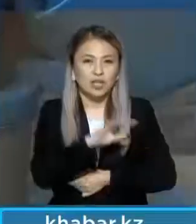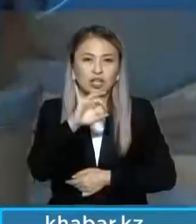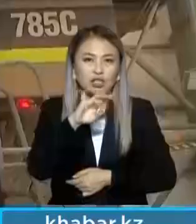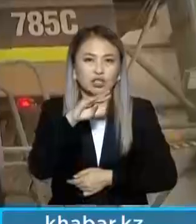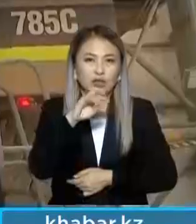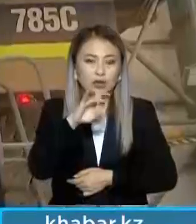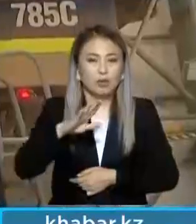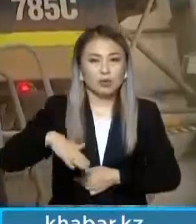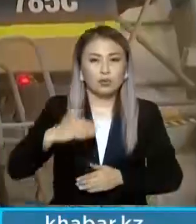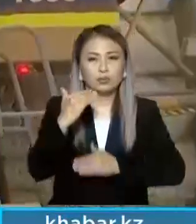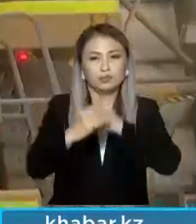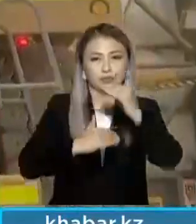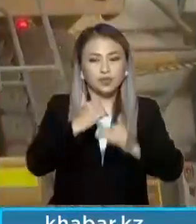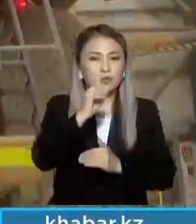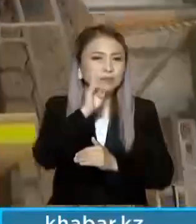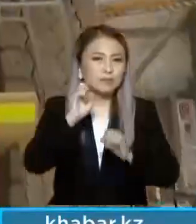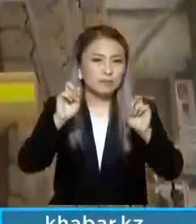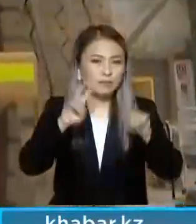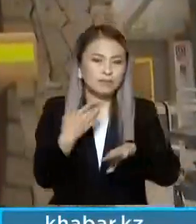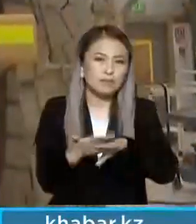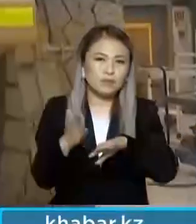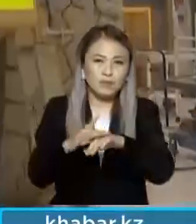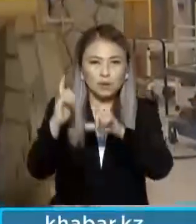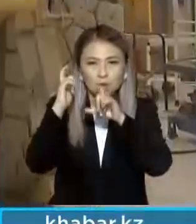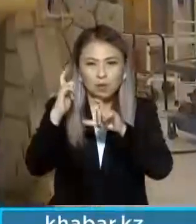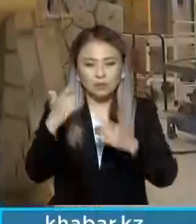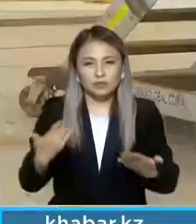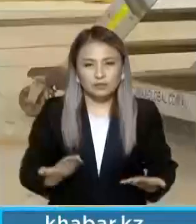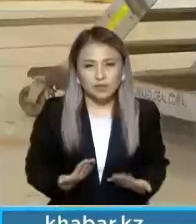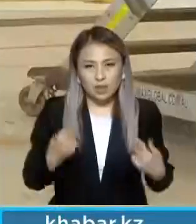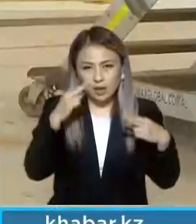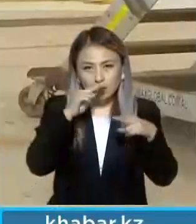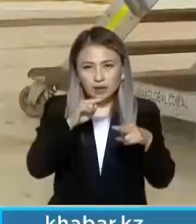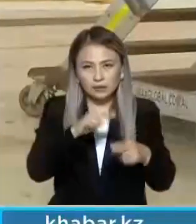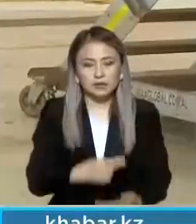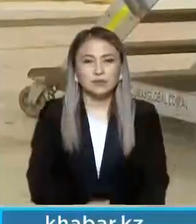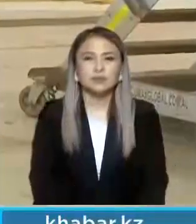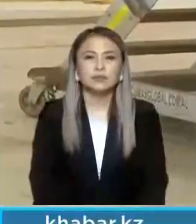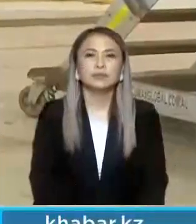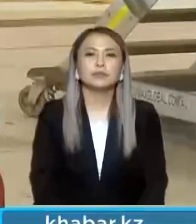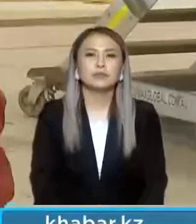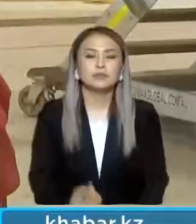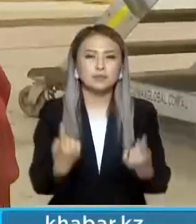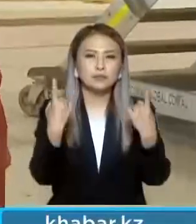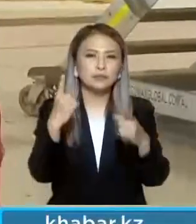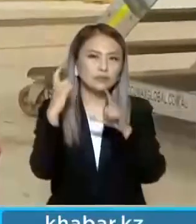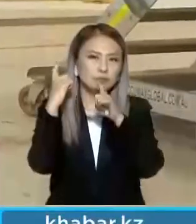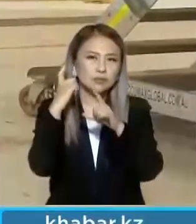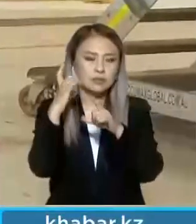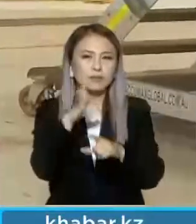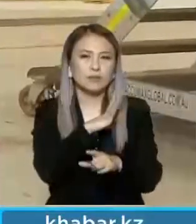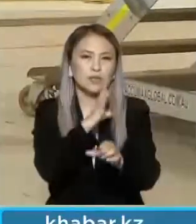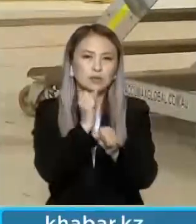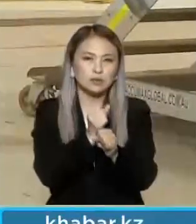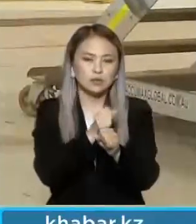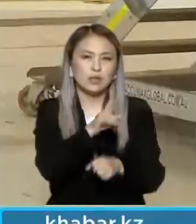қызметі жоғарылаған. Қазір жас маман ауыр жүк көліктерінің техникалық жағдайын қадағалайды. Осы үлкен жүк машиналарының бүкіл карьерде жұмыс